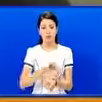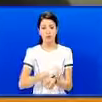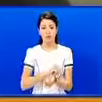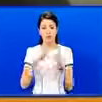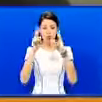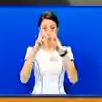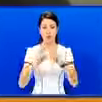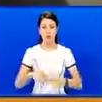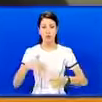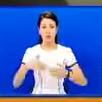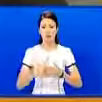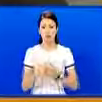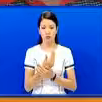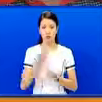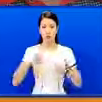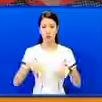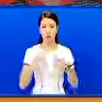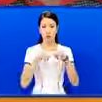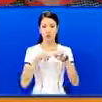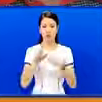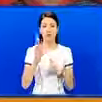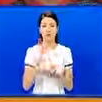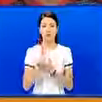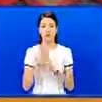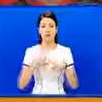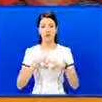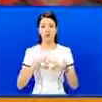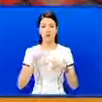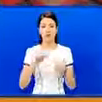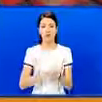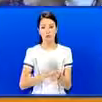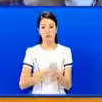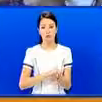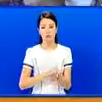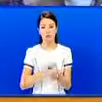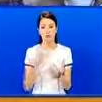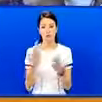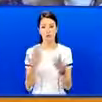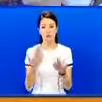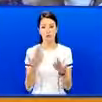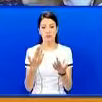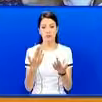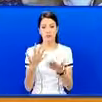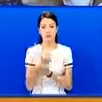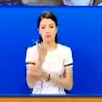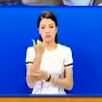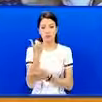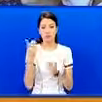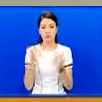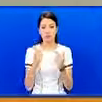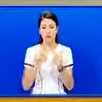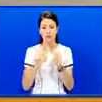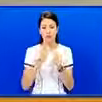зерттеуге арналған арнайы құралдар да бар. Бұл бірқатар есірткілердің сандық концентрациясын анықтауға мүмкіндік береді.